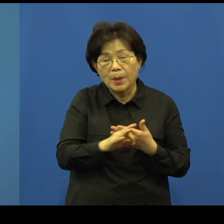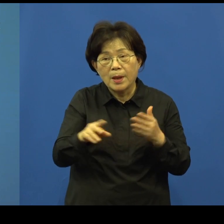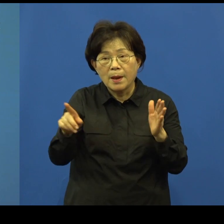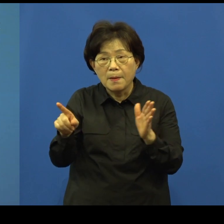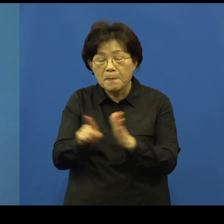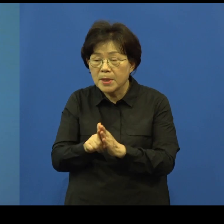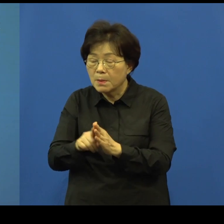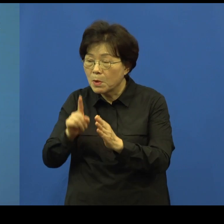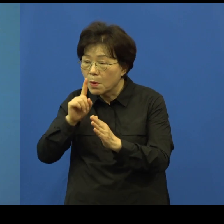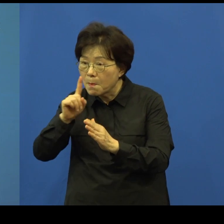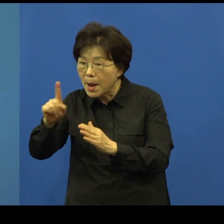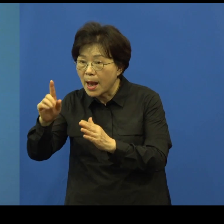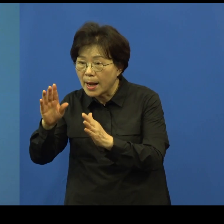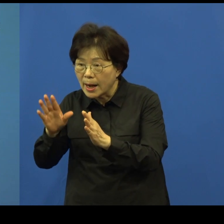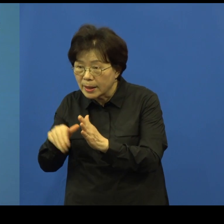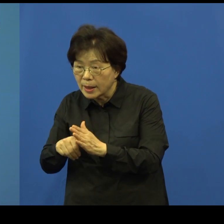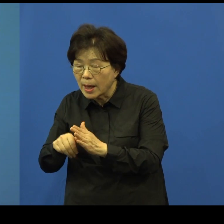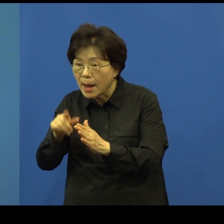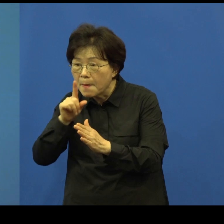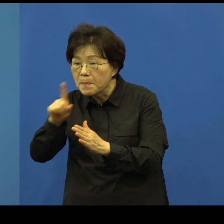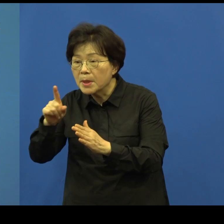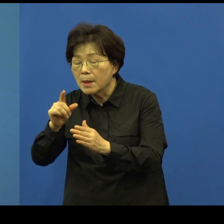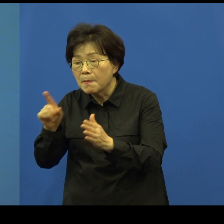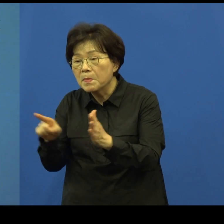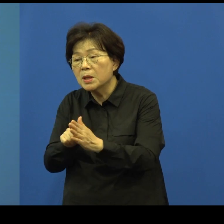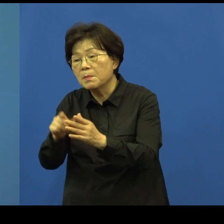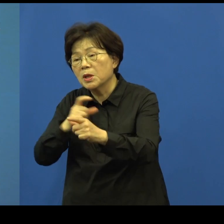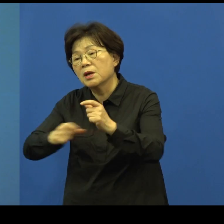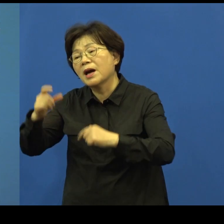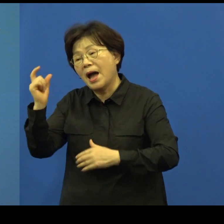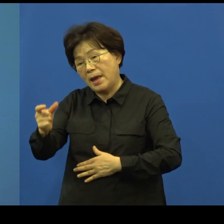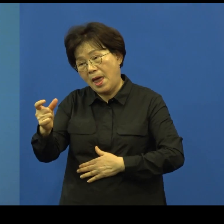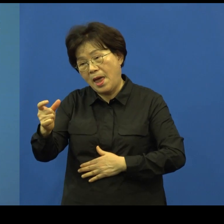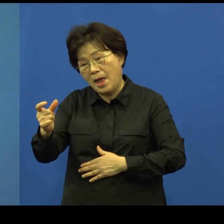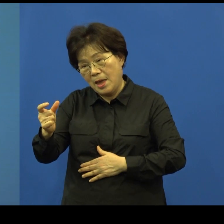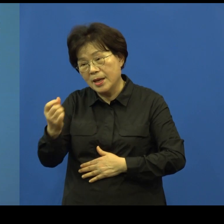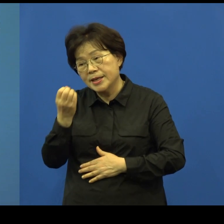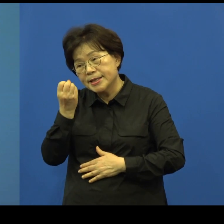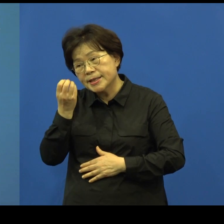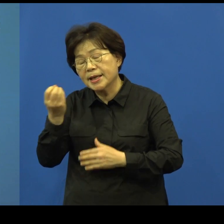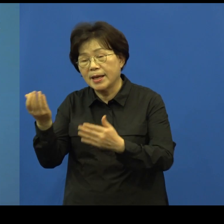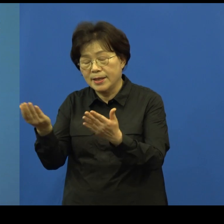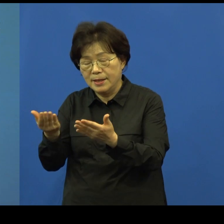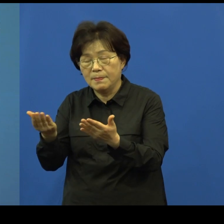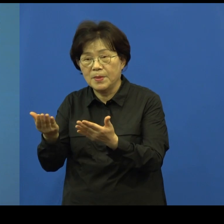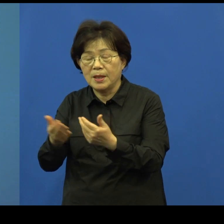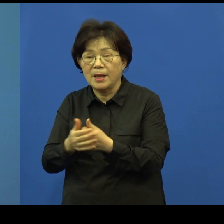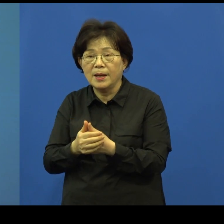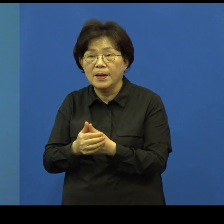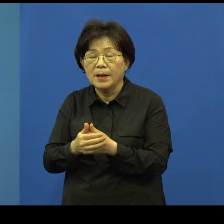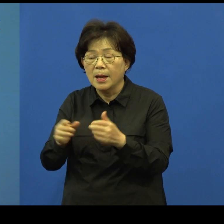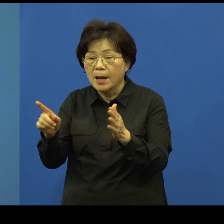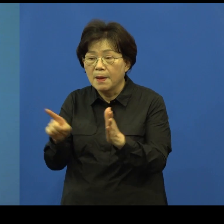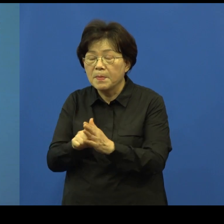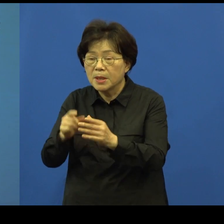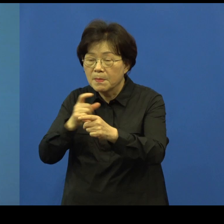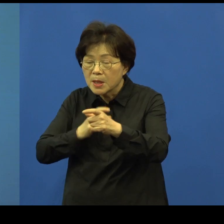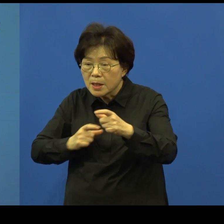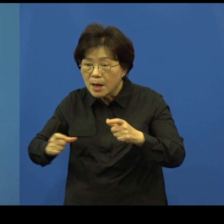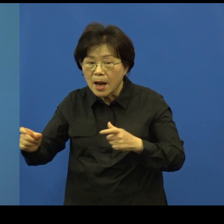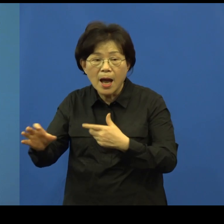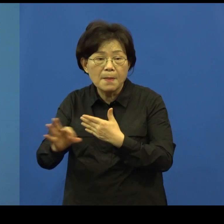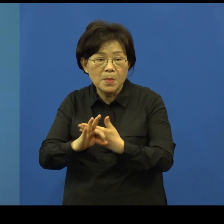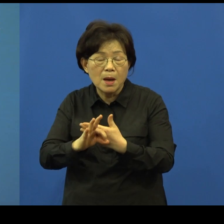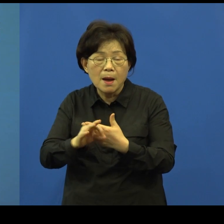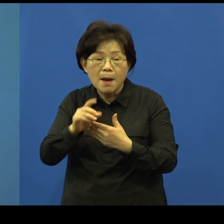믿음으로 말할 때 믿음이 더해져요. 또 신기하죠? 믿음이 더해지면 말도